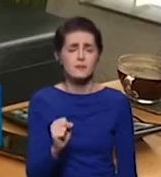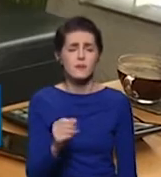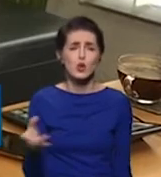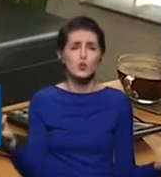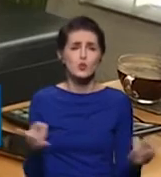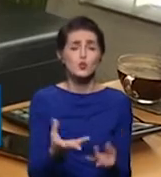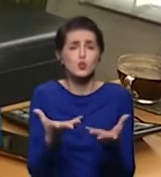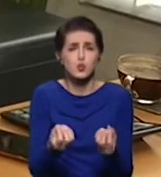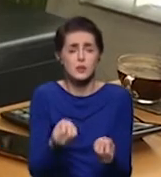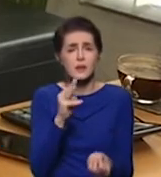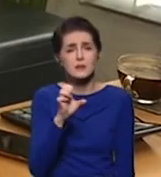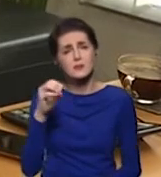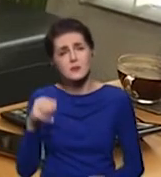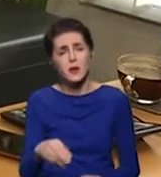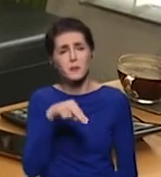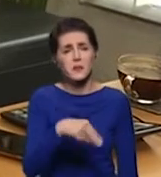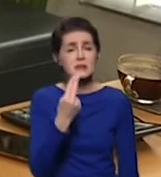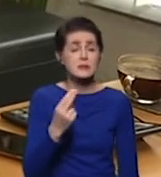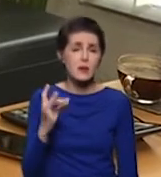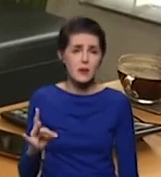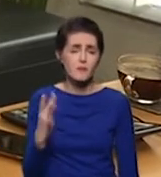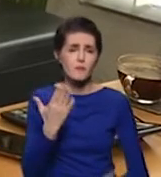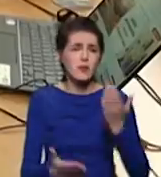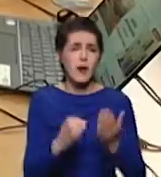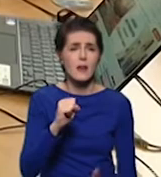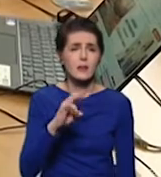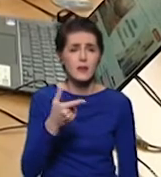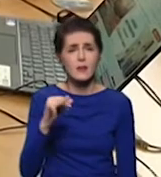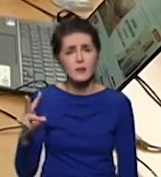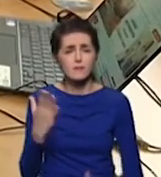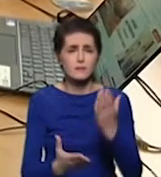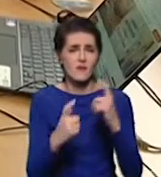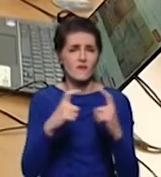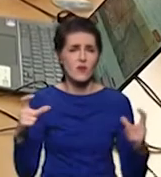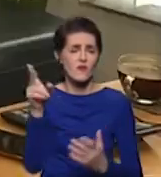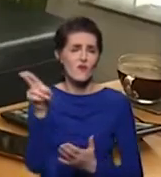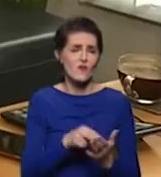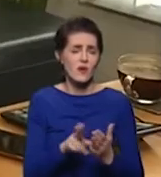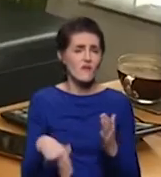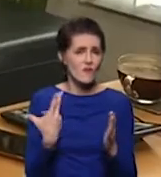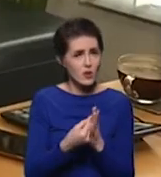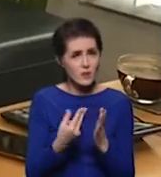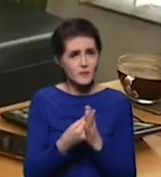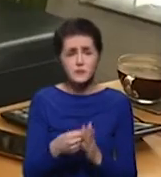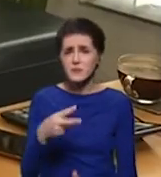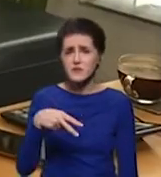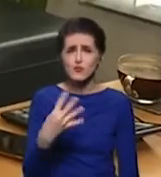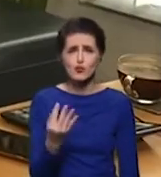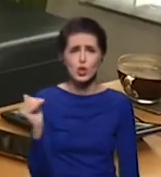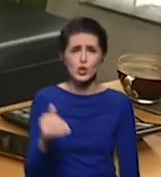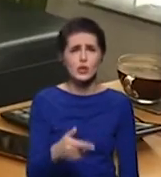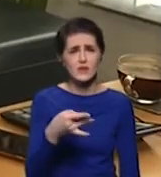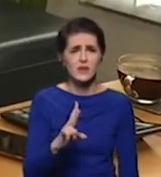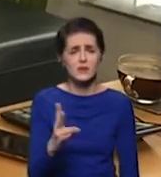Нужны ПЦР-тесты или тесты на антиген или сертификаты вакцинации. От 24 тысяч гривен